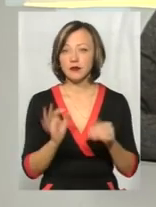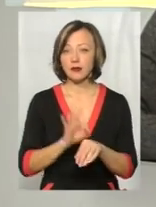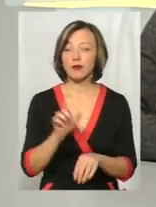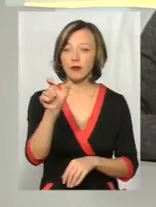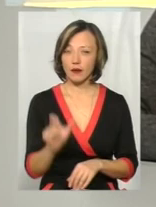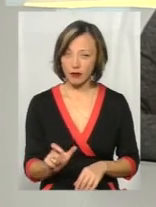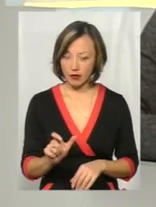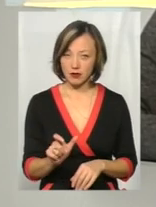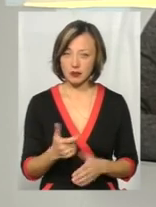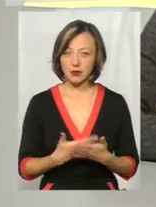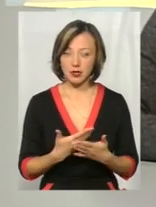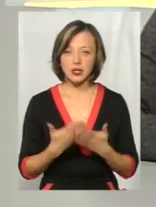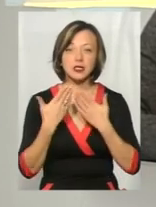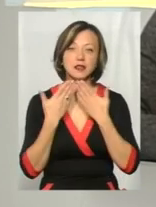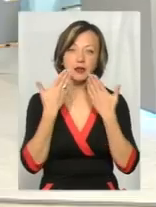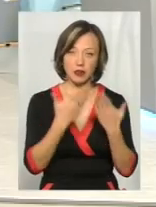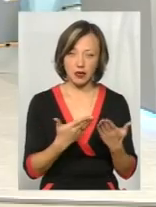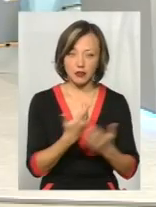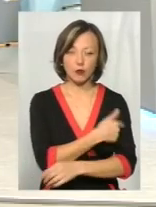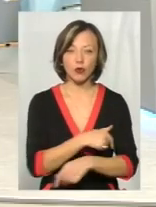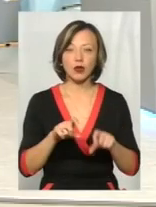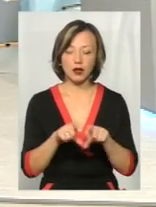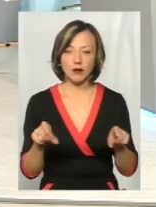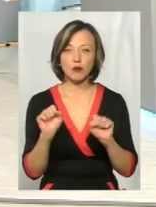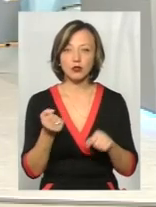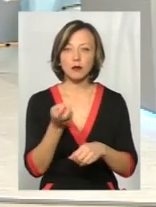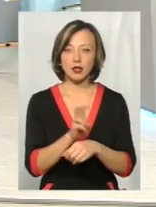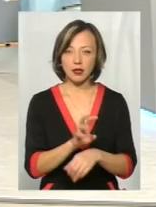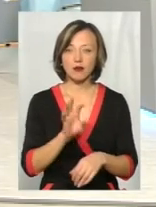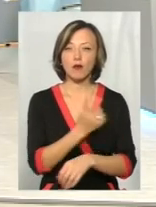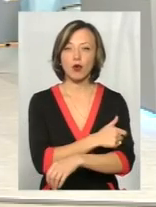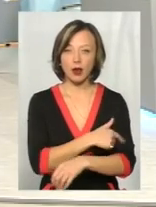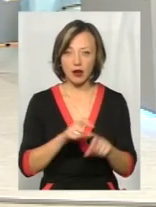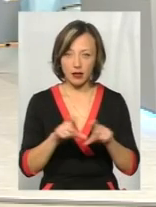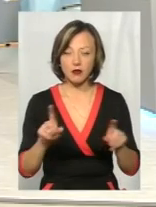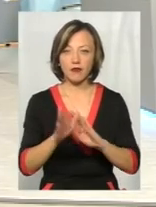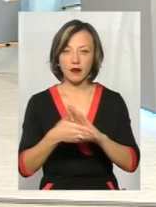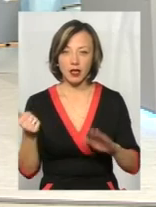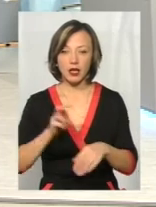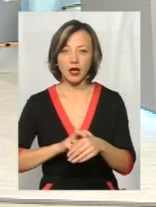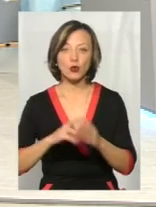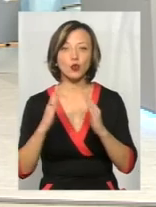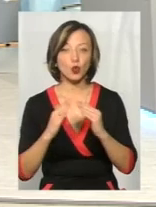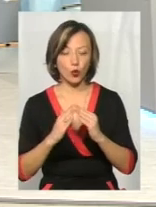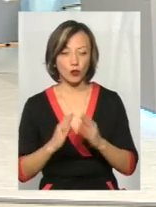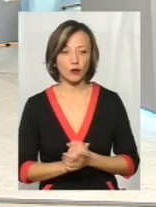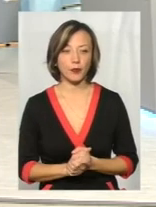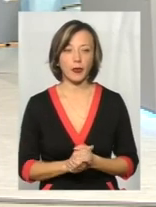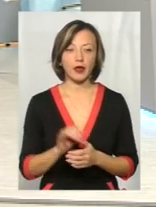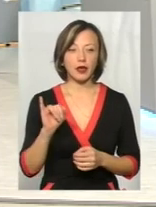людина, так, приходить в поліклініку і що? Вона може і прийти в поліклініку, і може так само викликати лікаря додому.